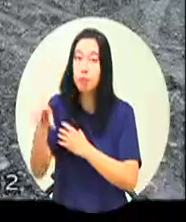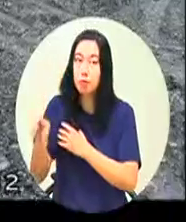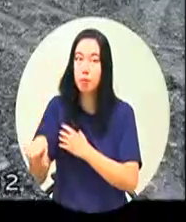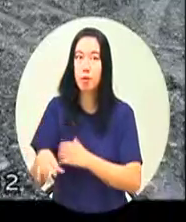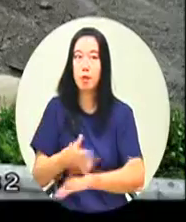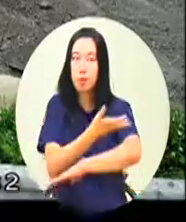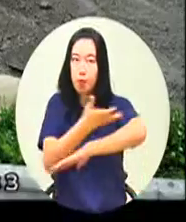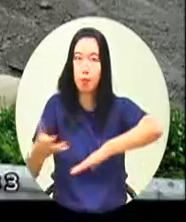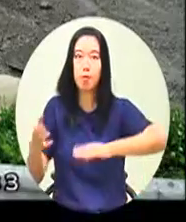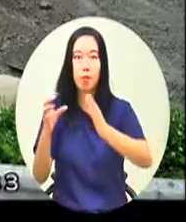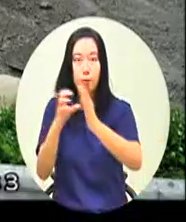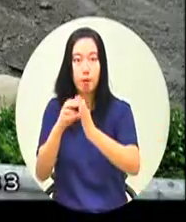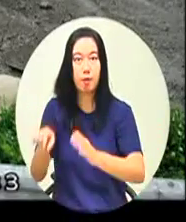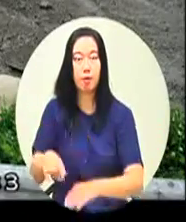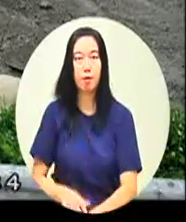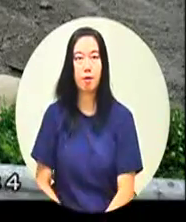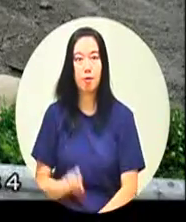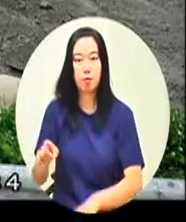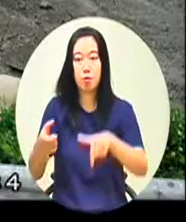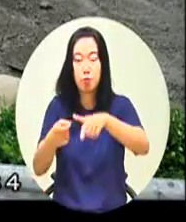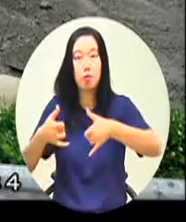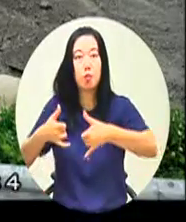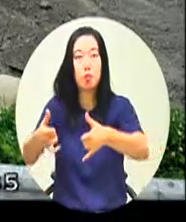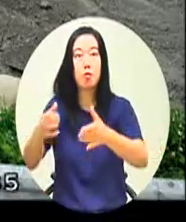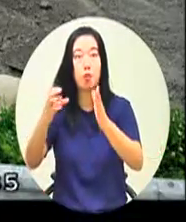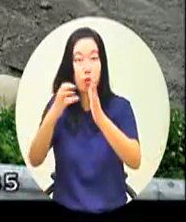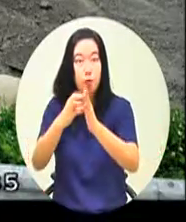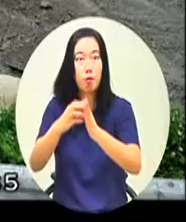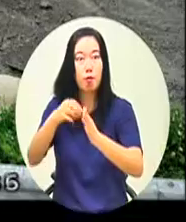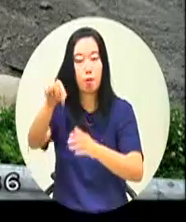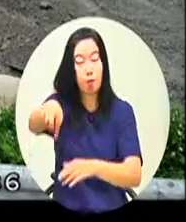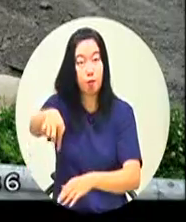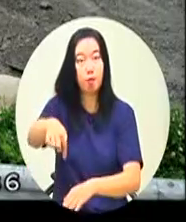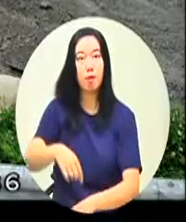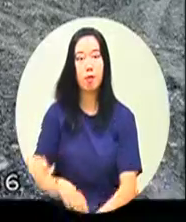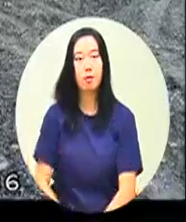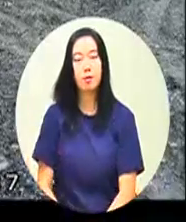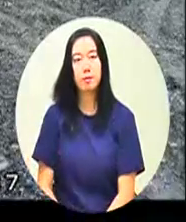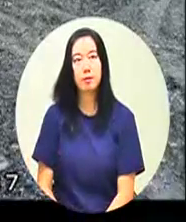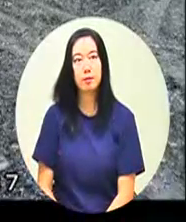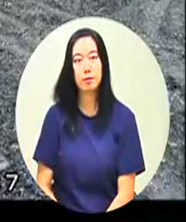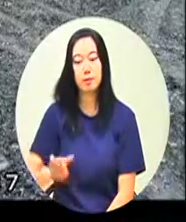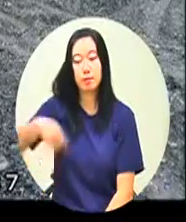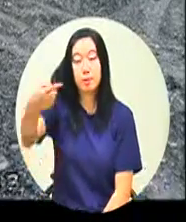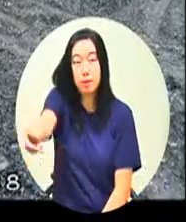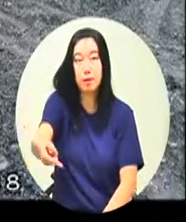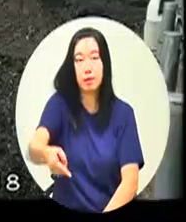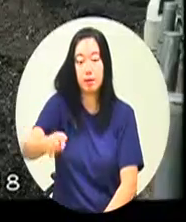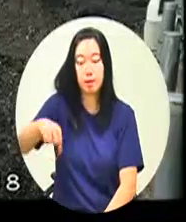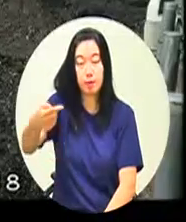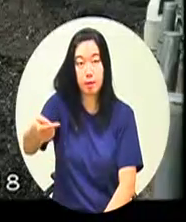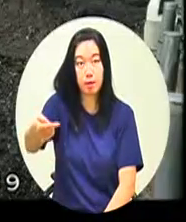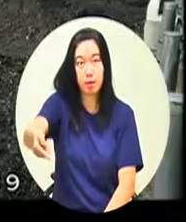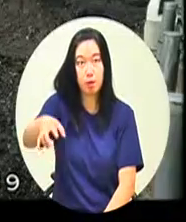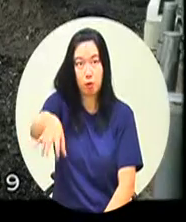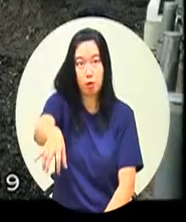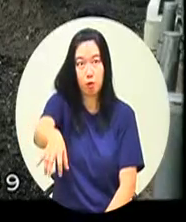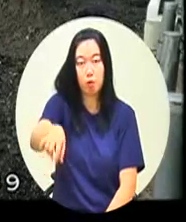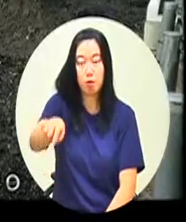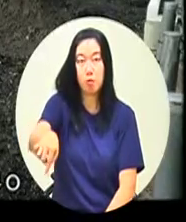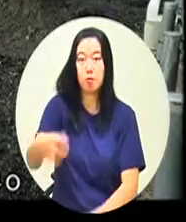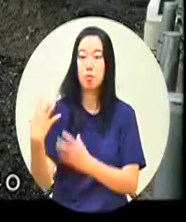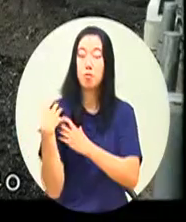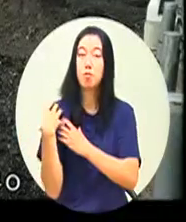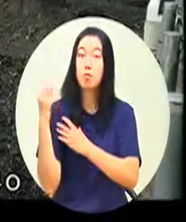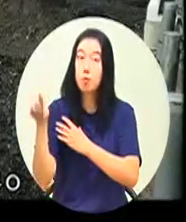迄个，这是公路，好、哦，这是公路局的，有翕无到这公路局的，啊，搁下底，迄个这河川